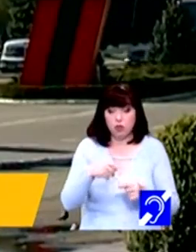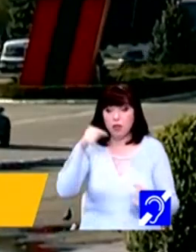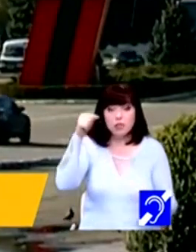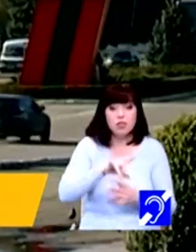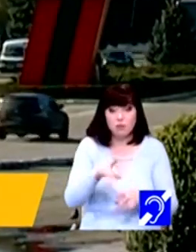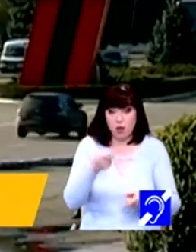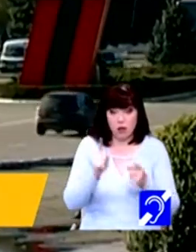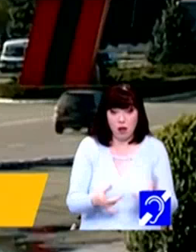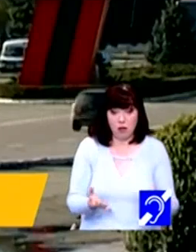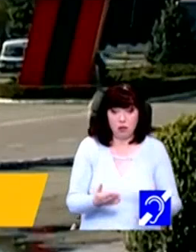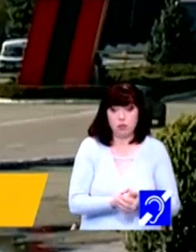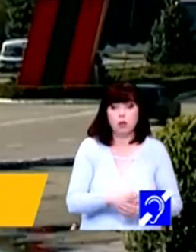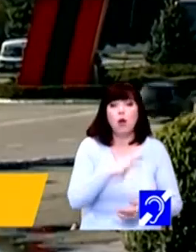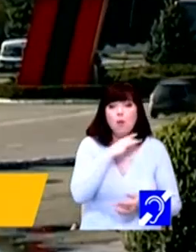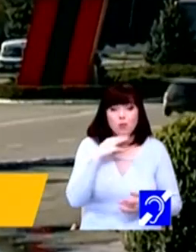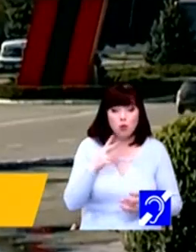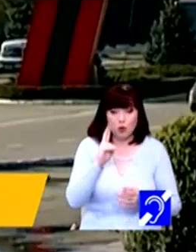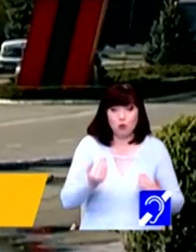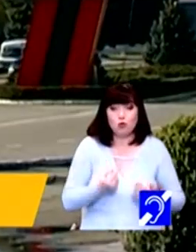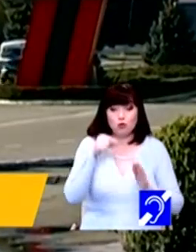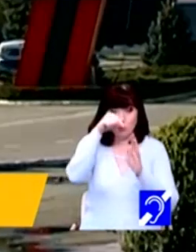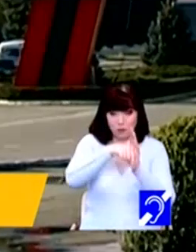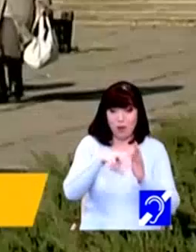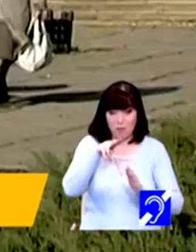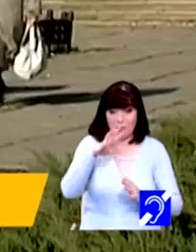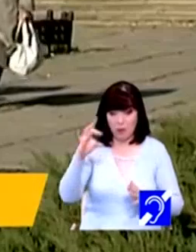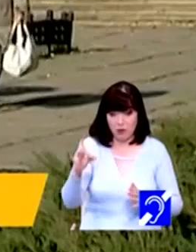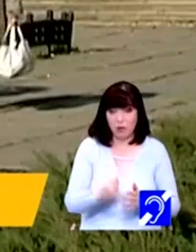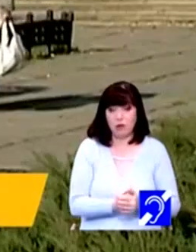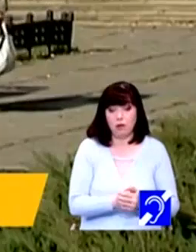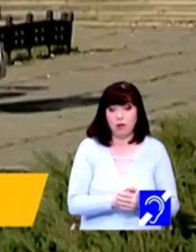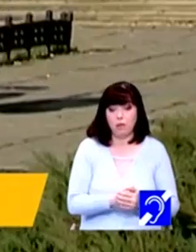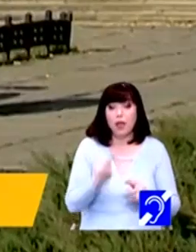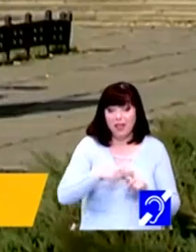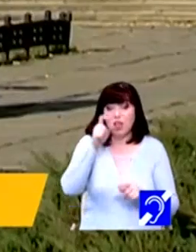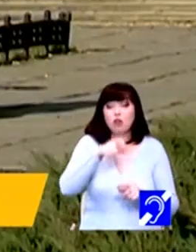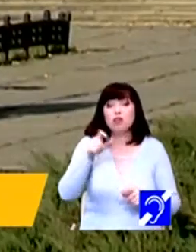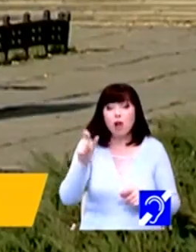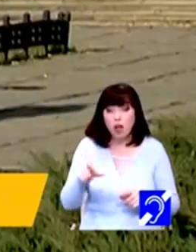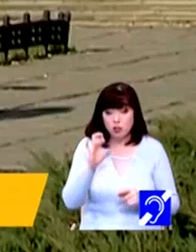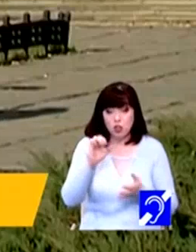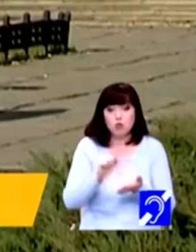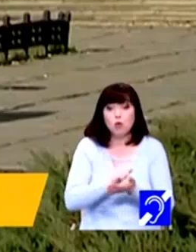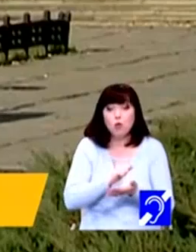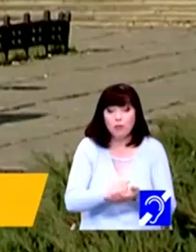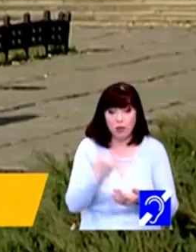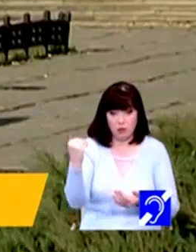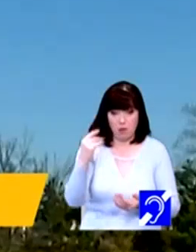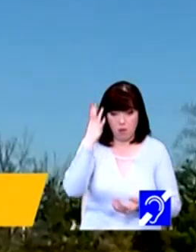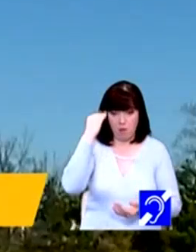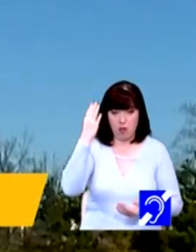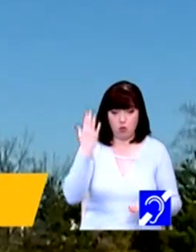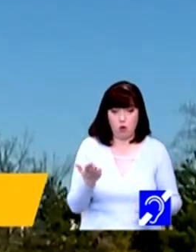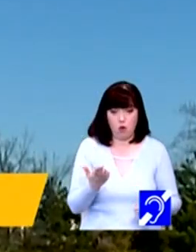realității. Majoritatea absolută a locuitorilor din stânga Nistrului sunt cetățeni cu acte în regulă a Republicii